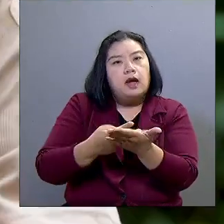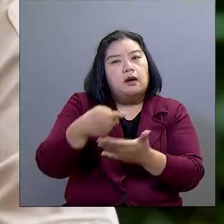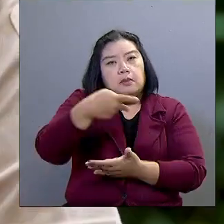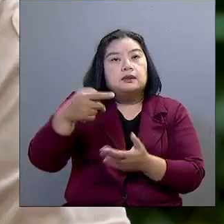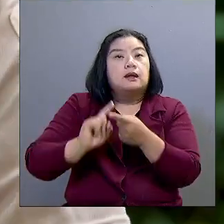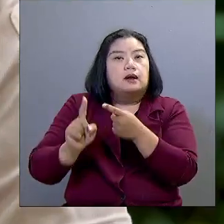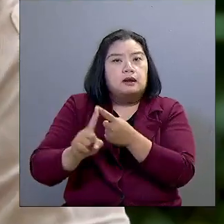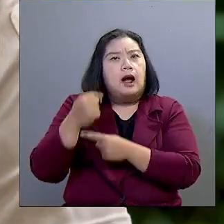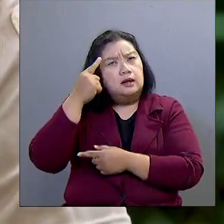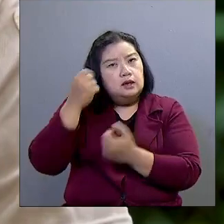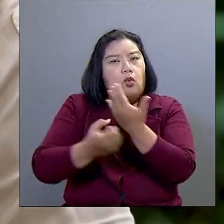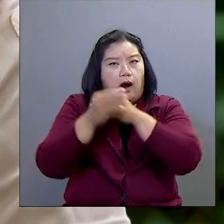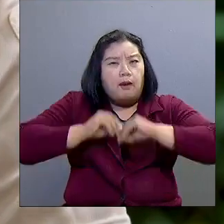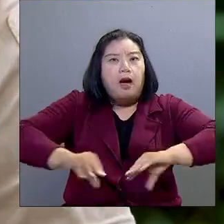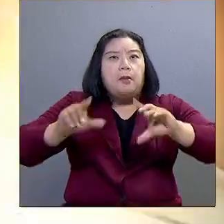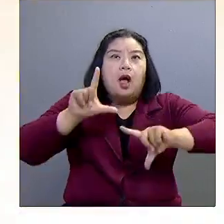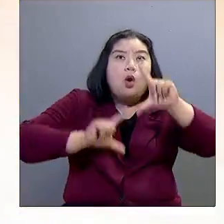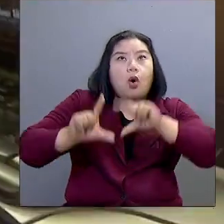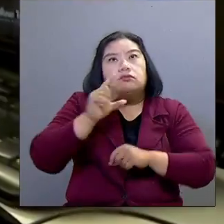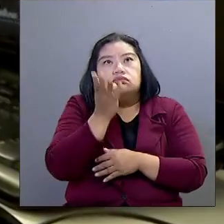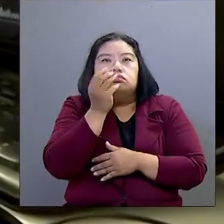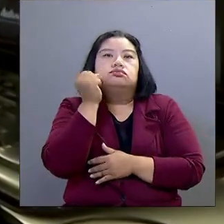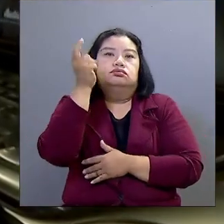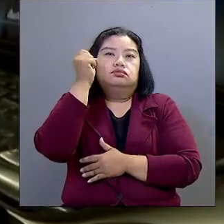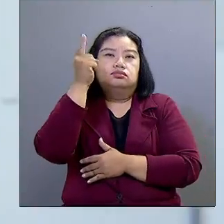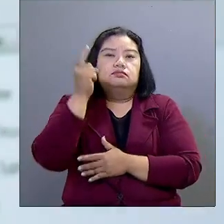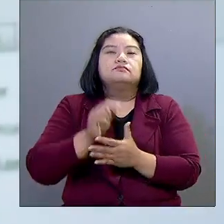PBS เนี่ยสามารถกระจายสารออกไปได้กว้างขึ้นครับ